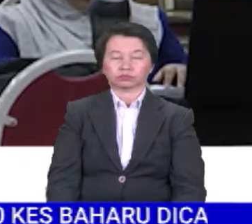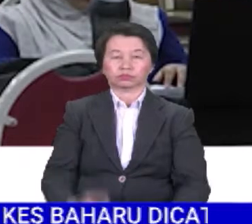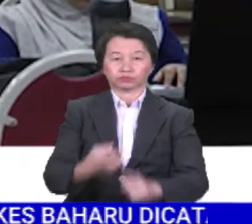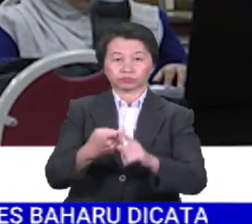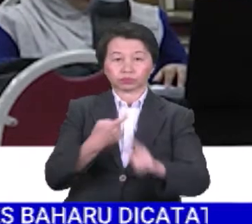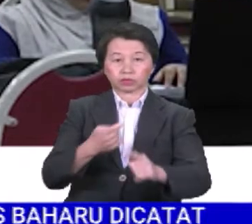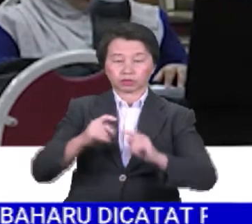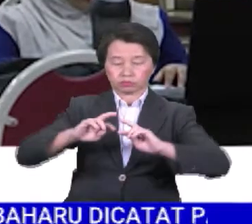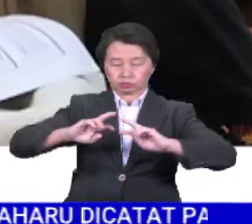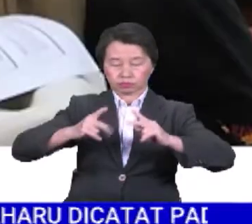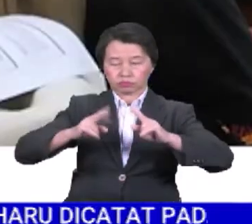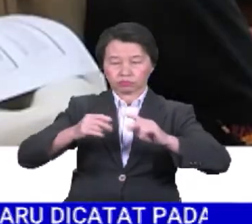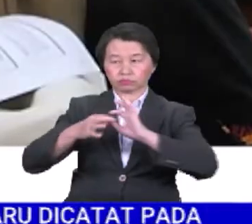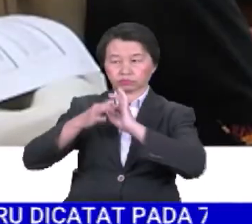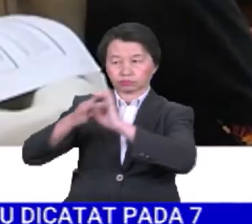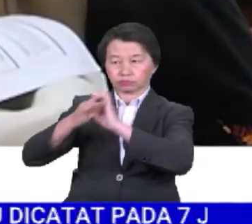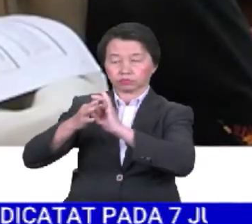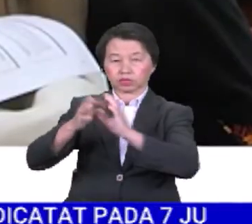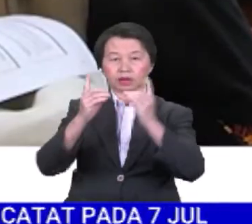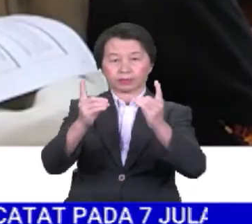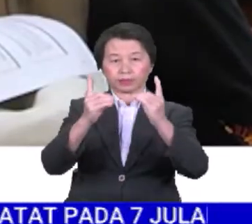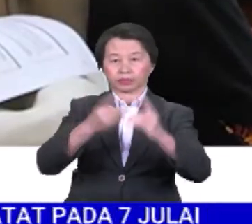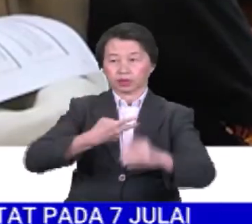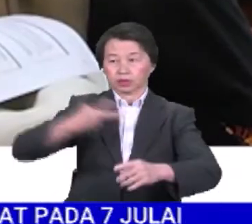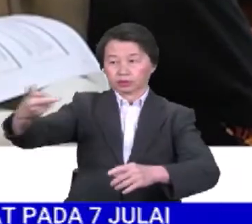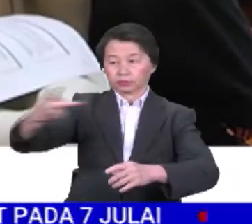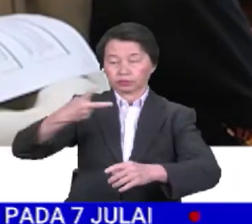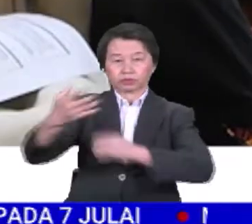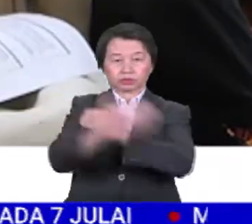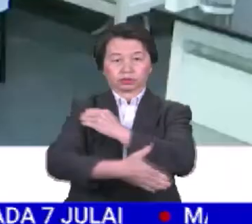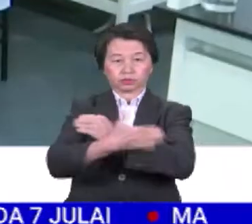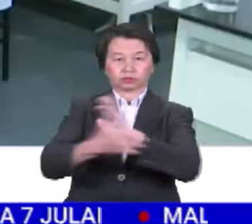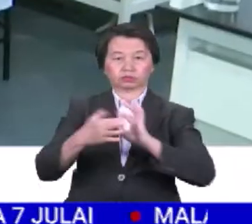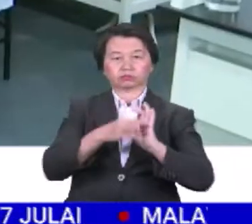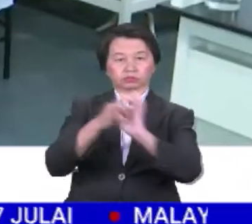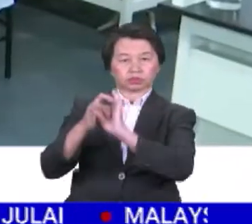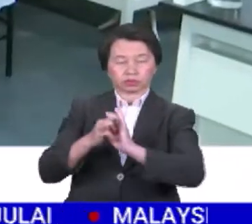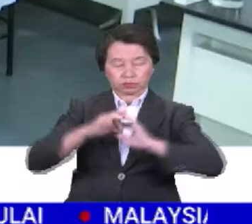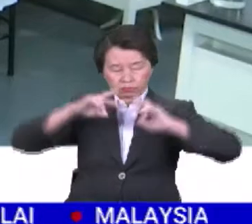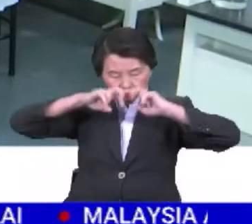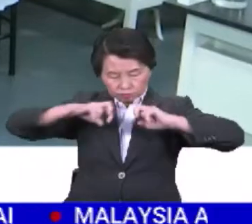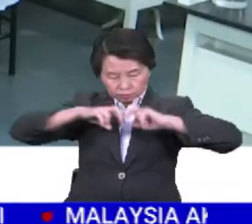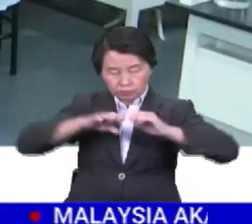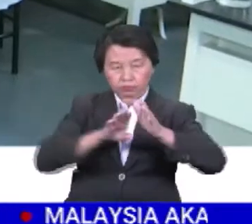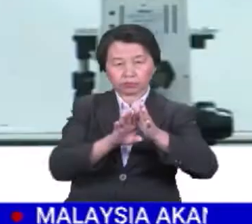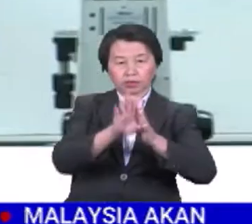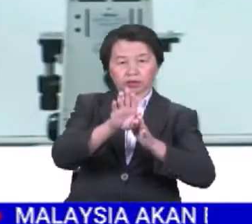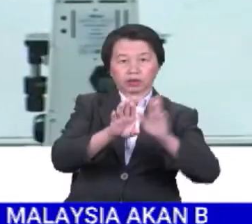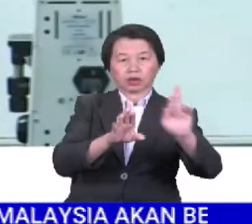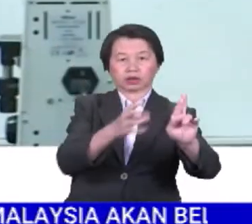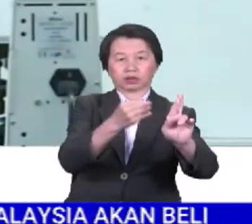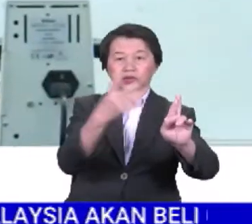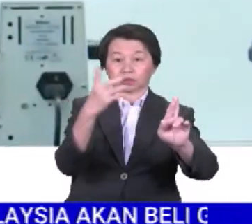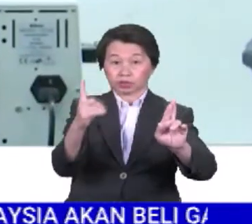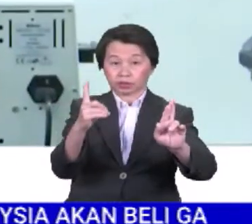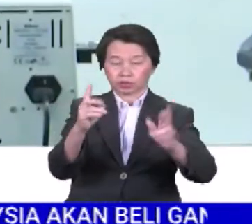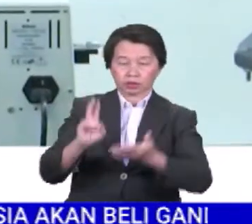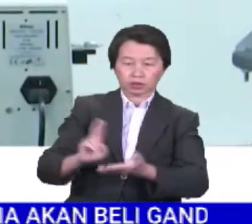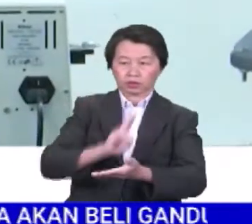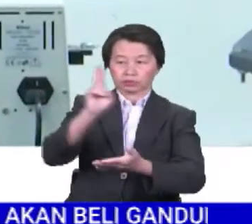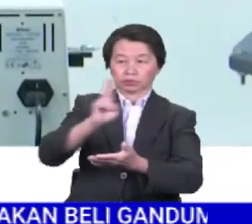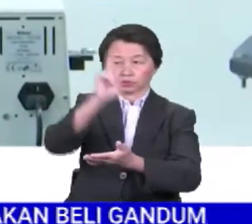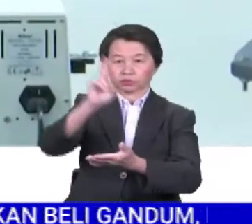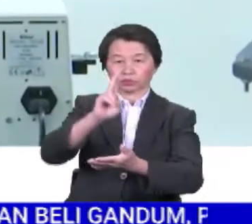Hasil daripada peningkatan kerjasama pendidikan kedua-dua negara, kerjasama penyelidikan dan pembangunan R&D antara